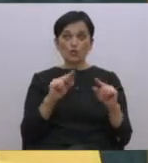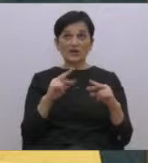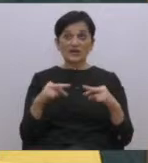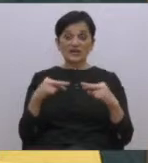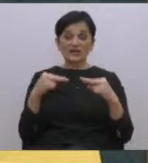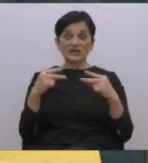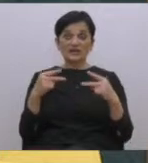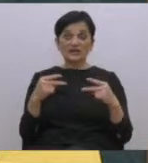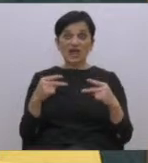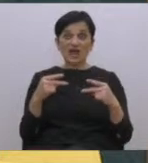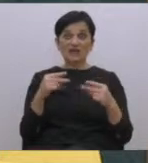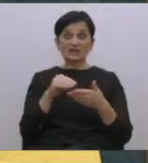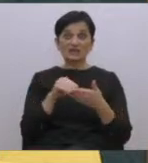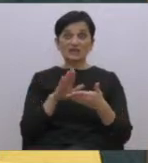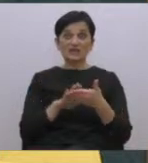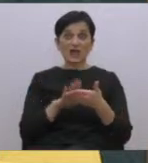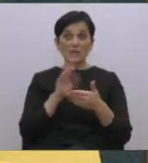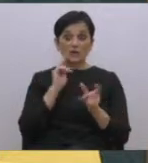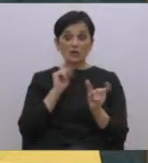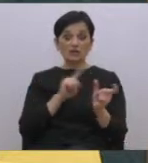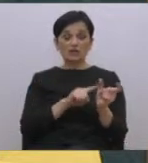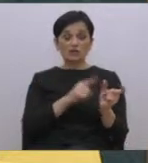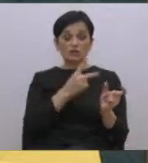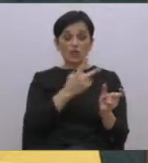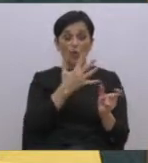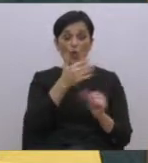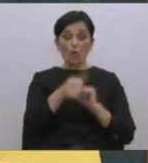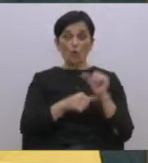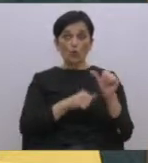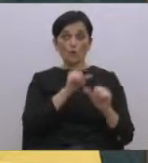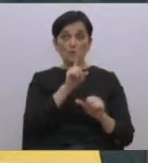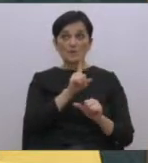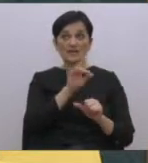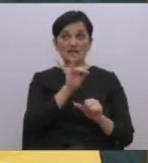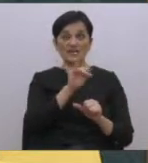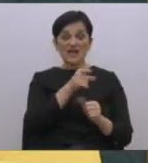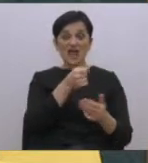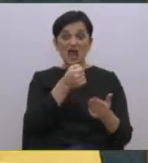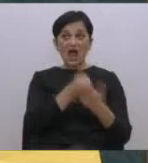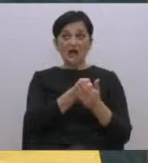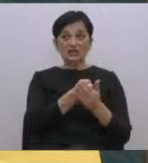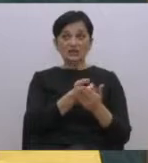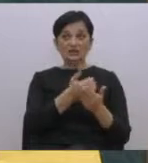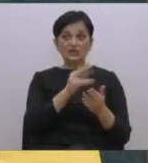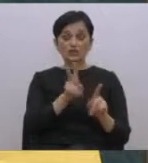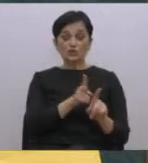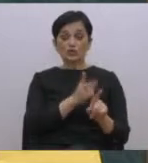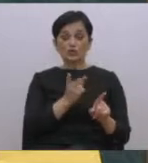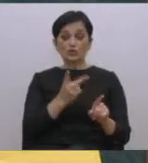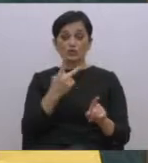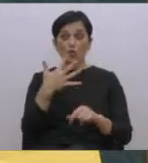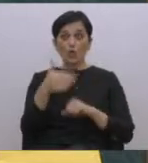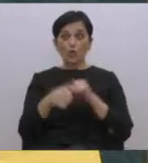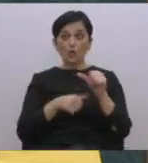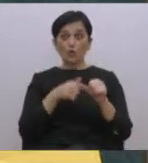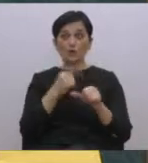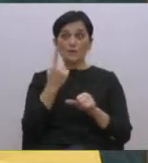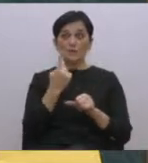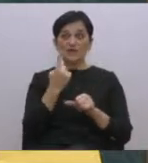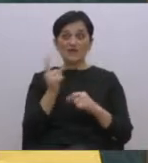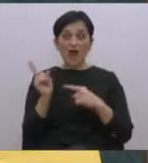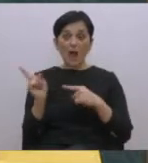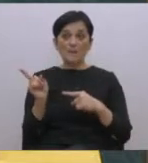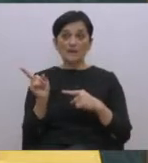dritit, da pixire bulitare, ghi s-a orientat s-a odsta hutitilis, pirul Ian Ramde, amis nacul a dritit, ne-a orientat s-a odsta hutitilis, pirul April